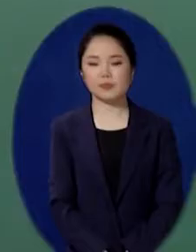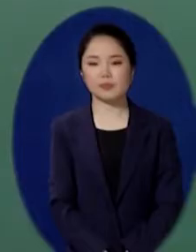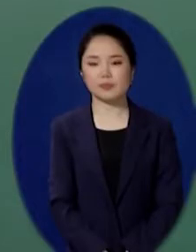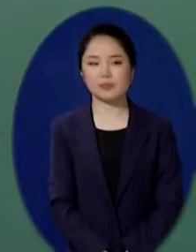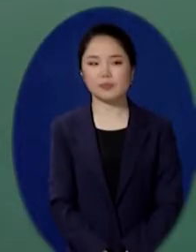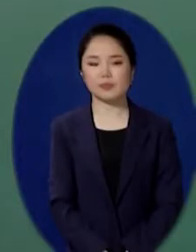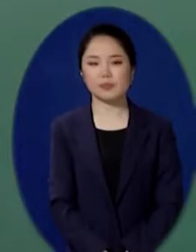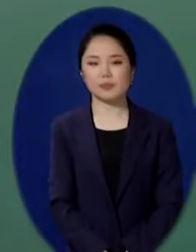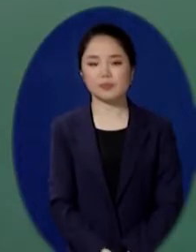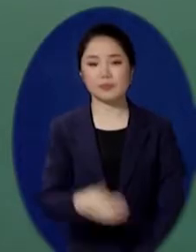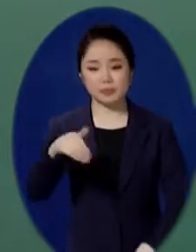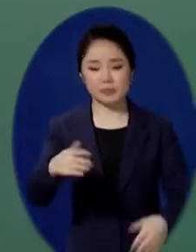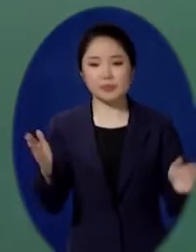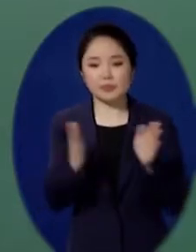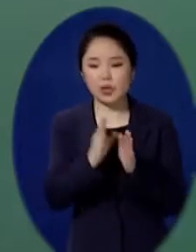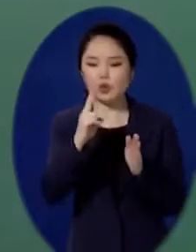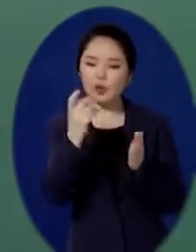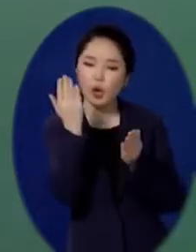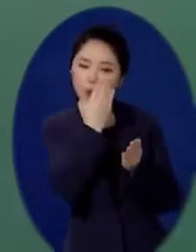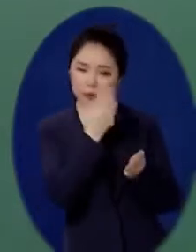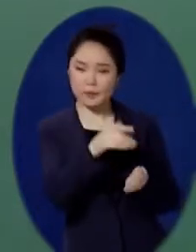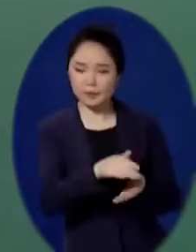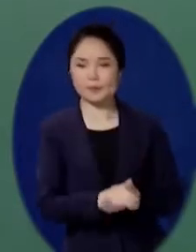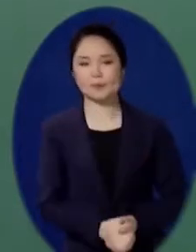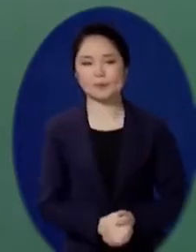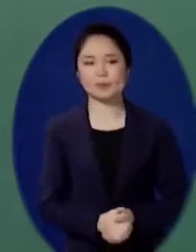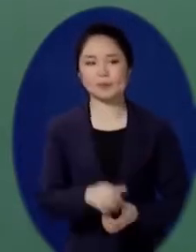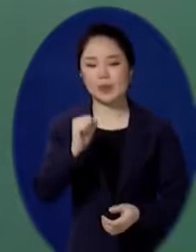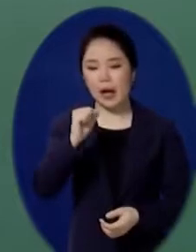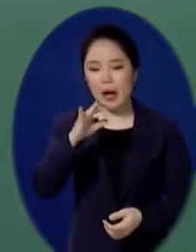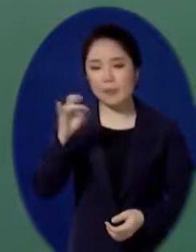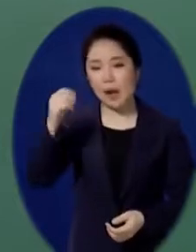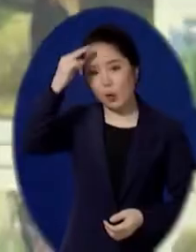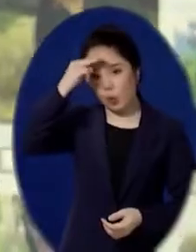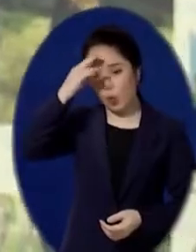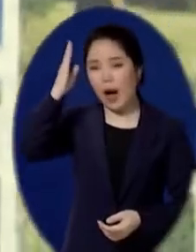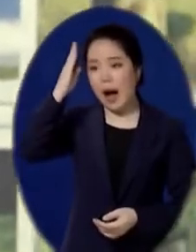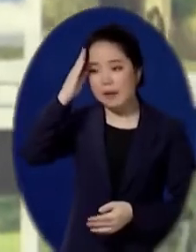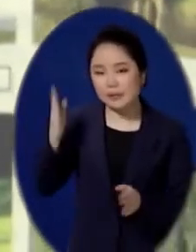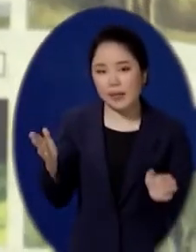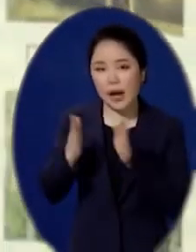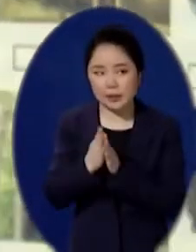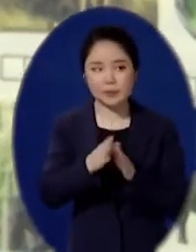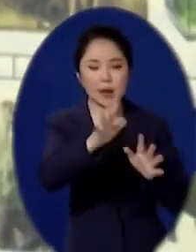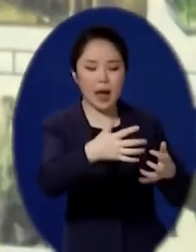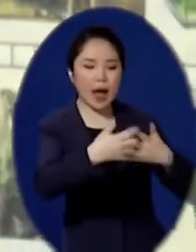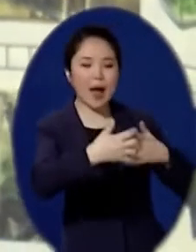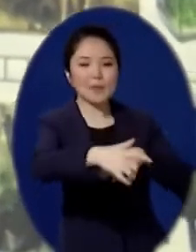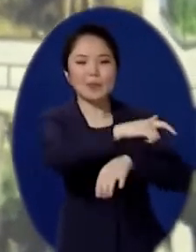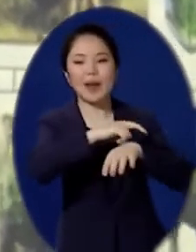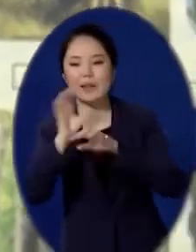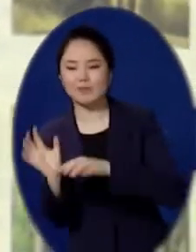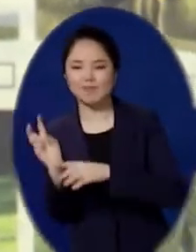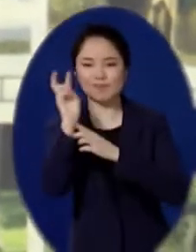За хүүхдүүдээ хамтдаа шүлгээ уншицгаая. Амраа хүү аавтайгаа амтны